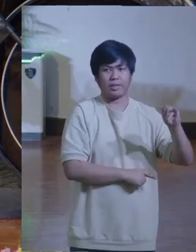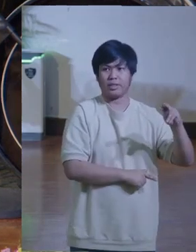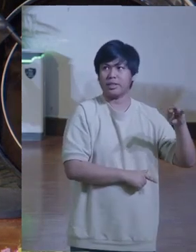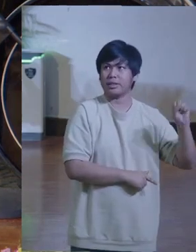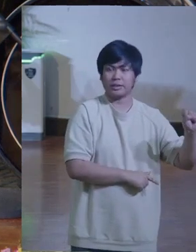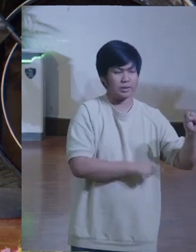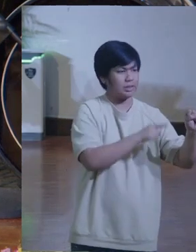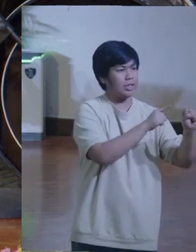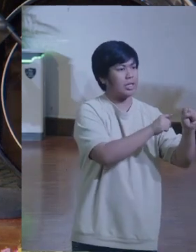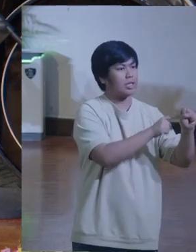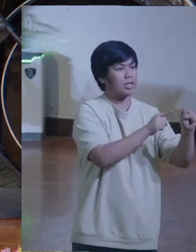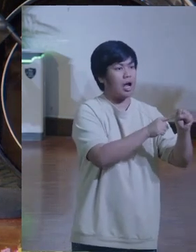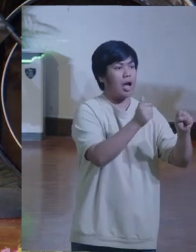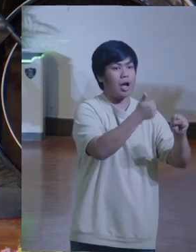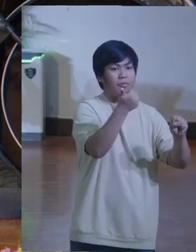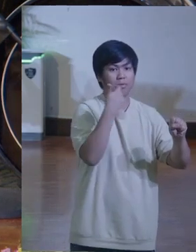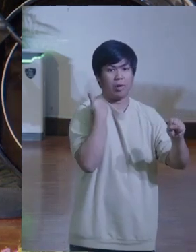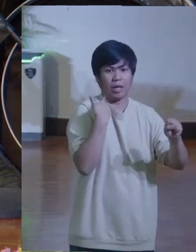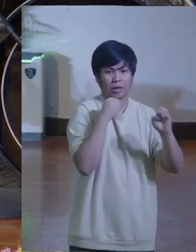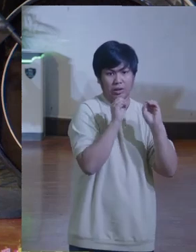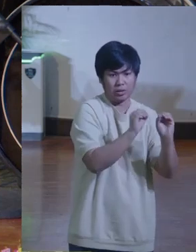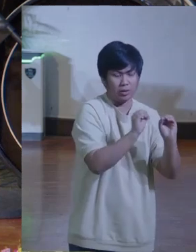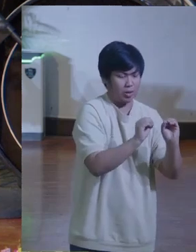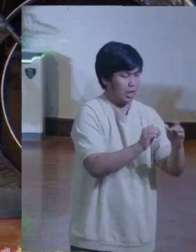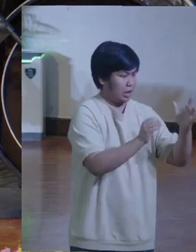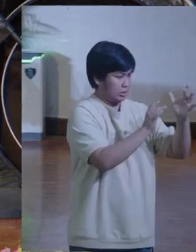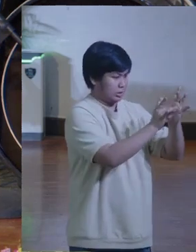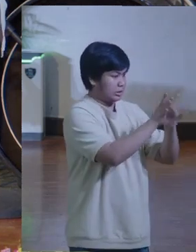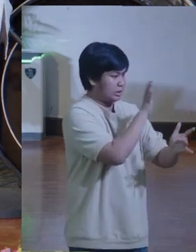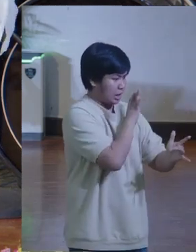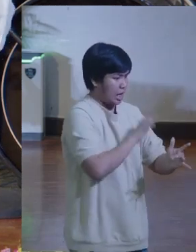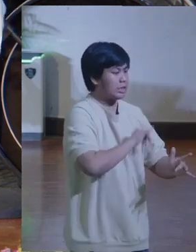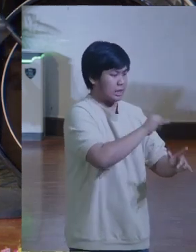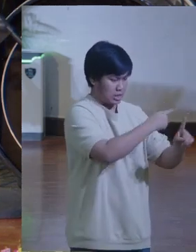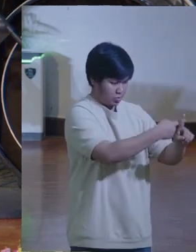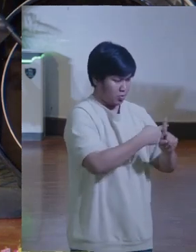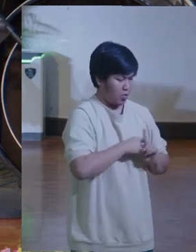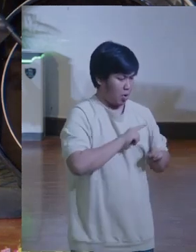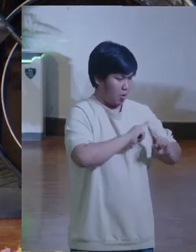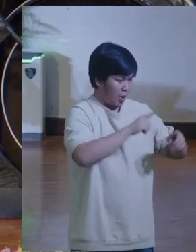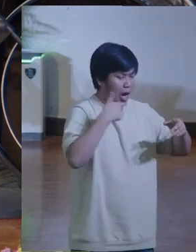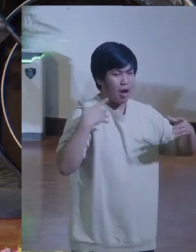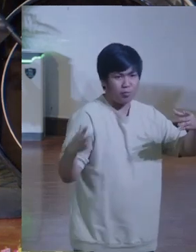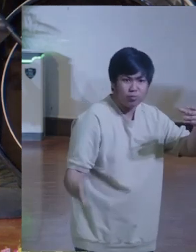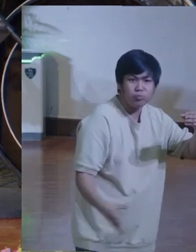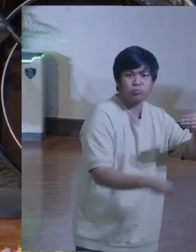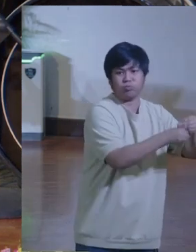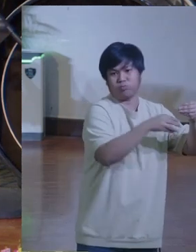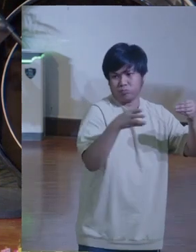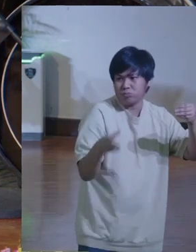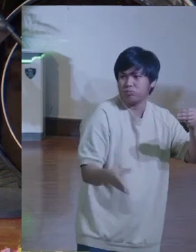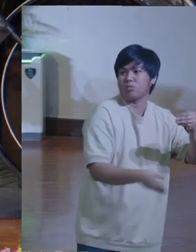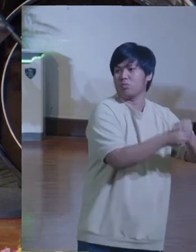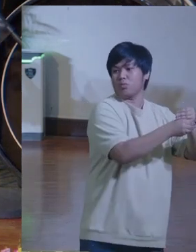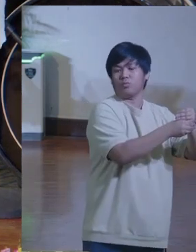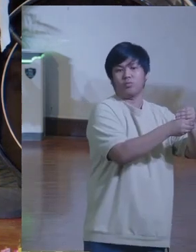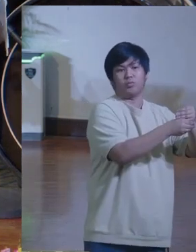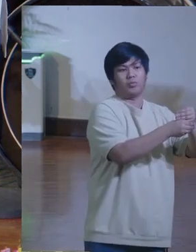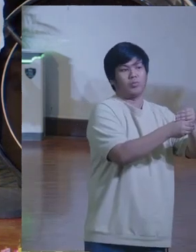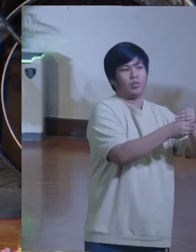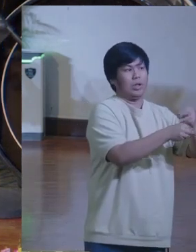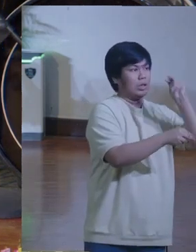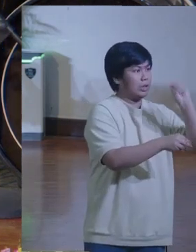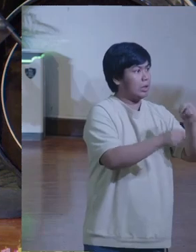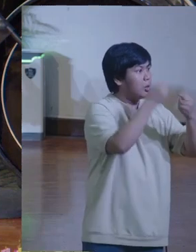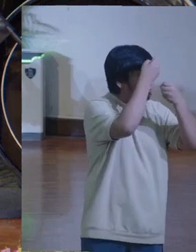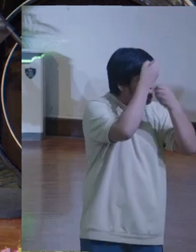Colossae, merong mga nagtuturo na bukod kay Kristo or in addition to Christ, kailangan natin